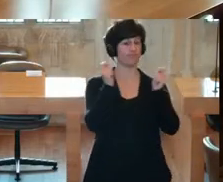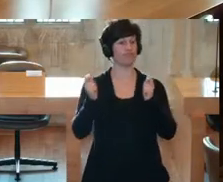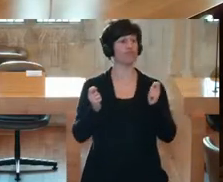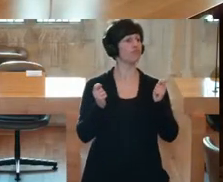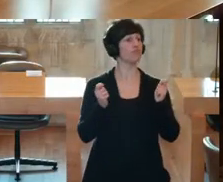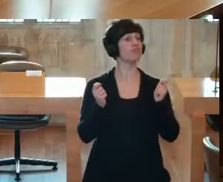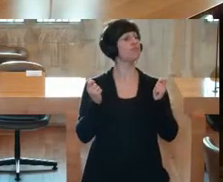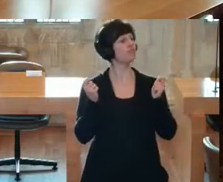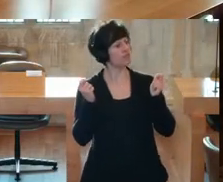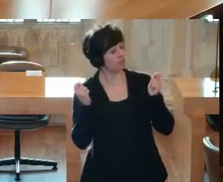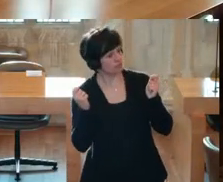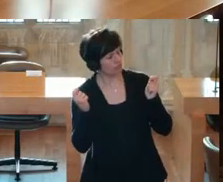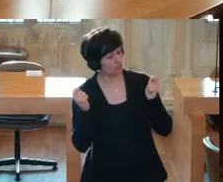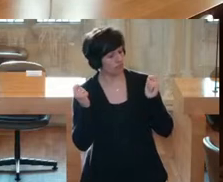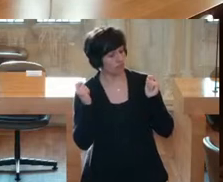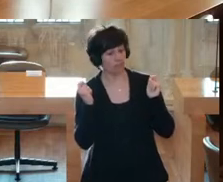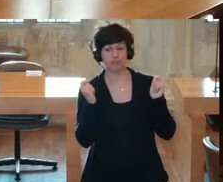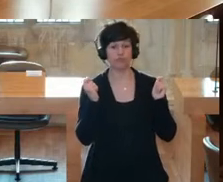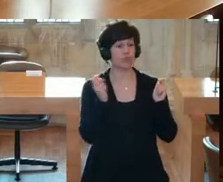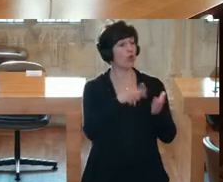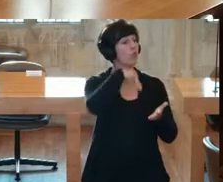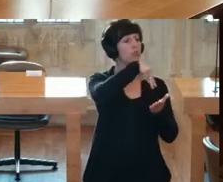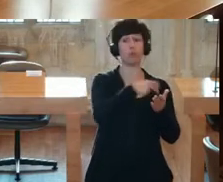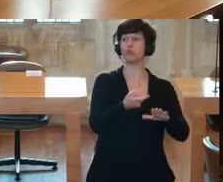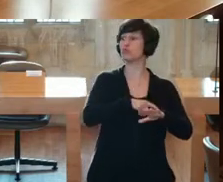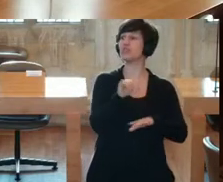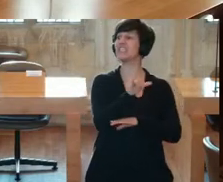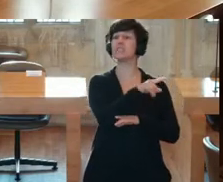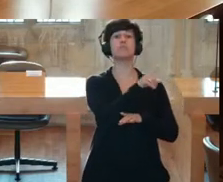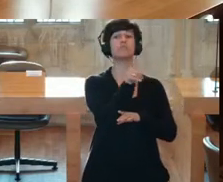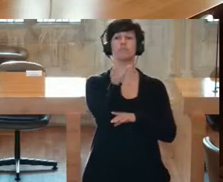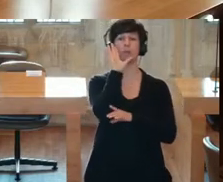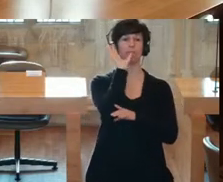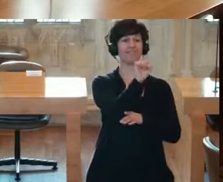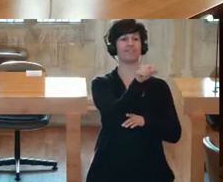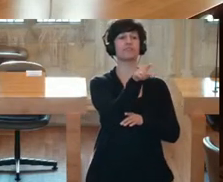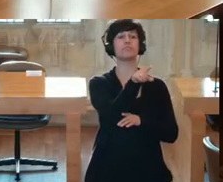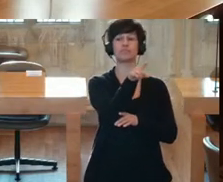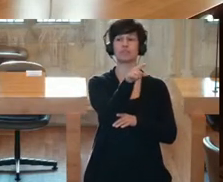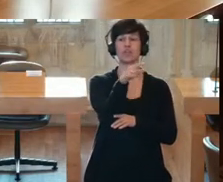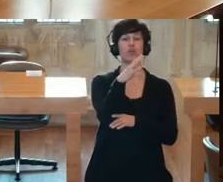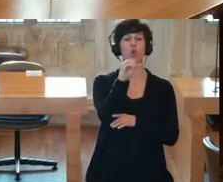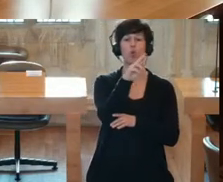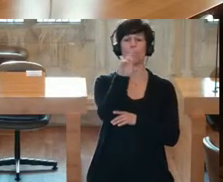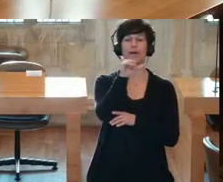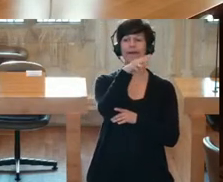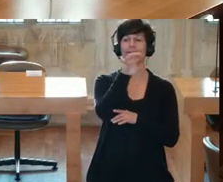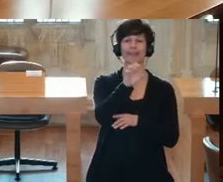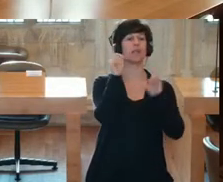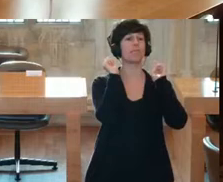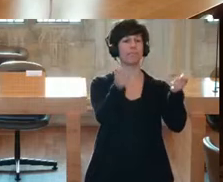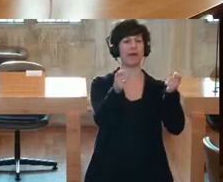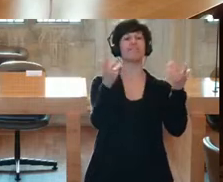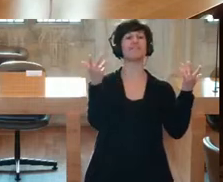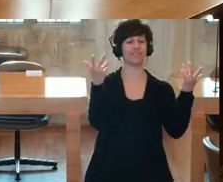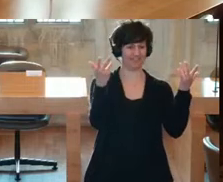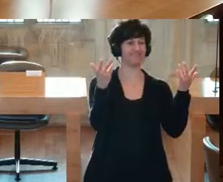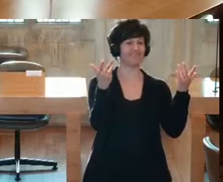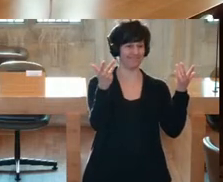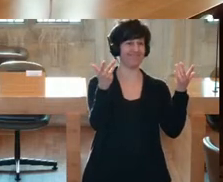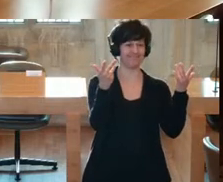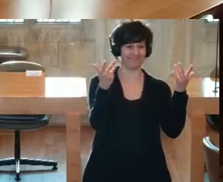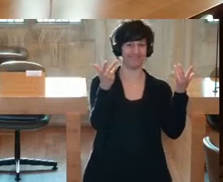propose... qui êtes-vous, là, tout de suite? Tiens, madame Corinne Vilchalane pourra être secrétaire de séance, voilà, par